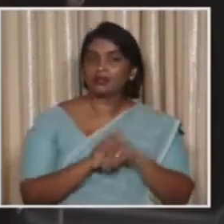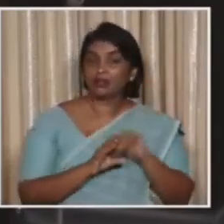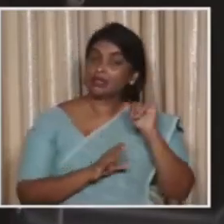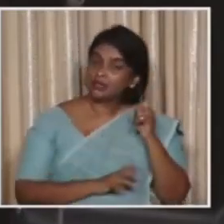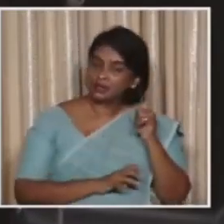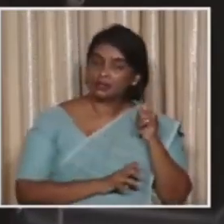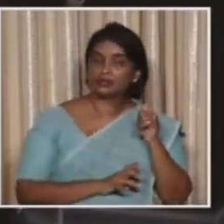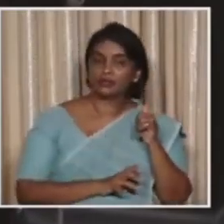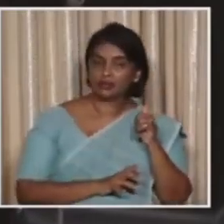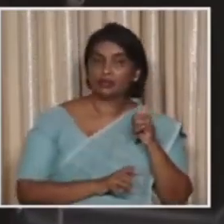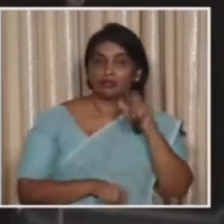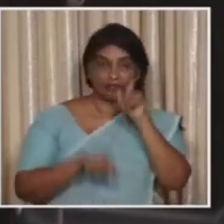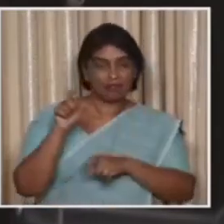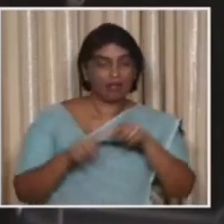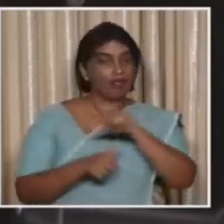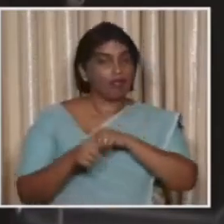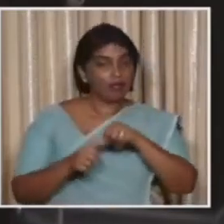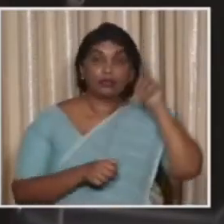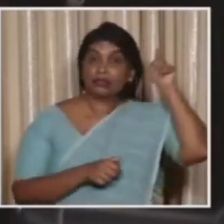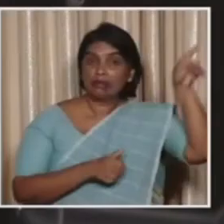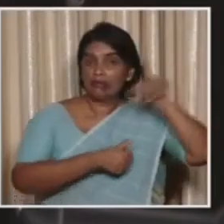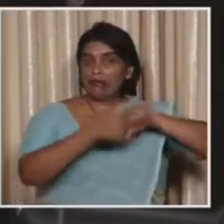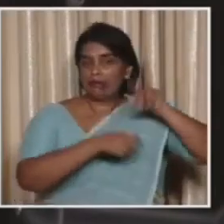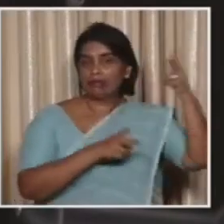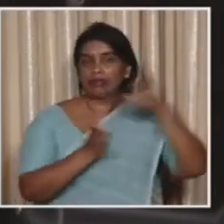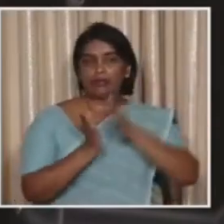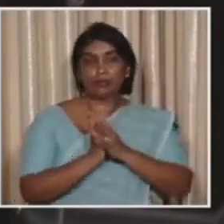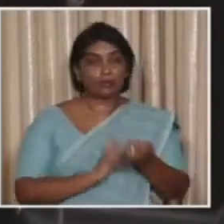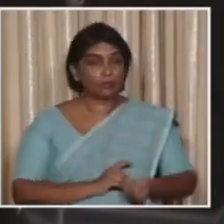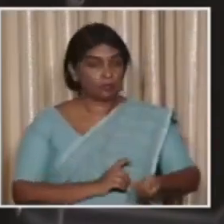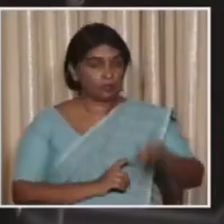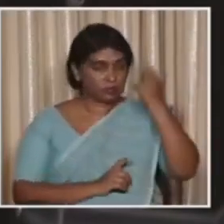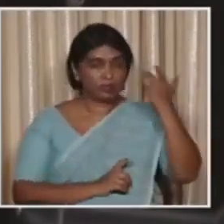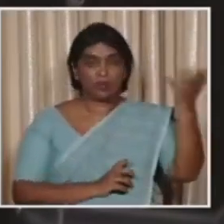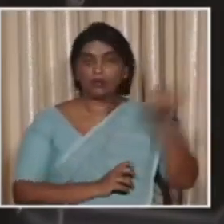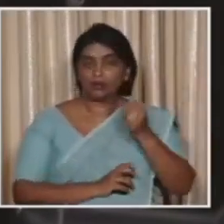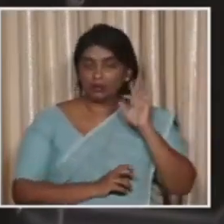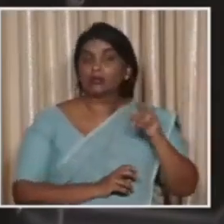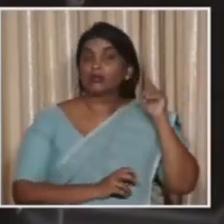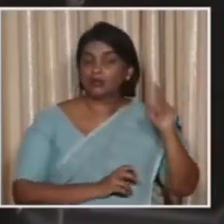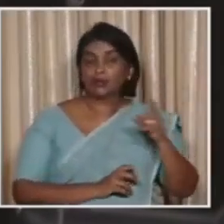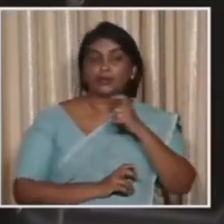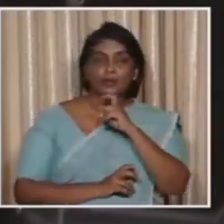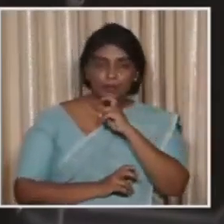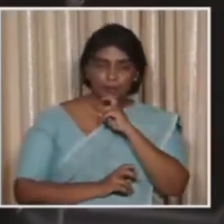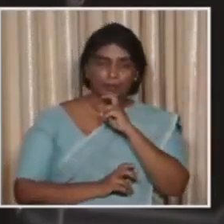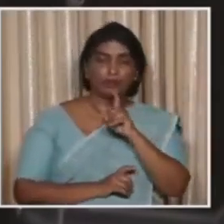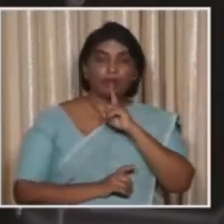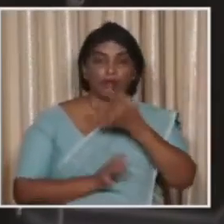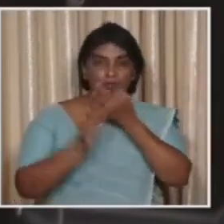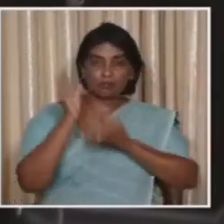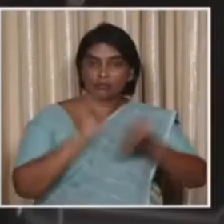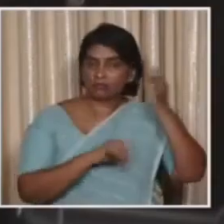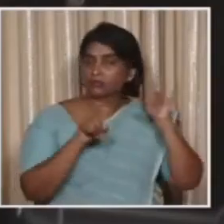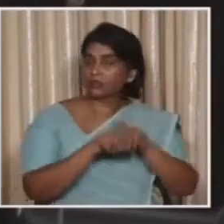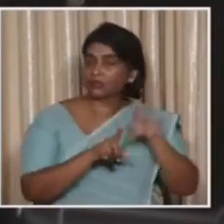ඇතැම් නියෝජිත ආයතන සහ ඒ රටේ නියෝජිත ආයතන අධික මුදල් අය කිරීම නිසා ඒ රටේ අධිකරණයට කරන ලද පැමිණිල්ලක්